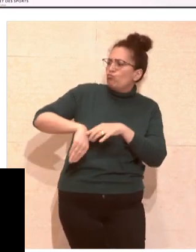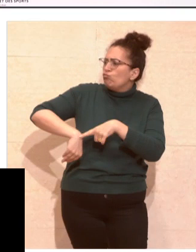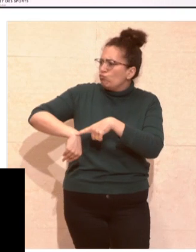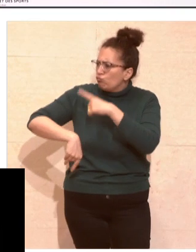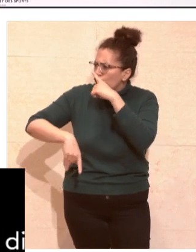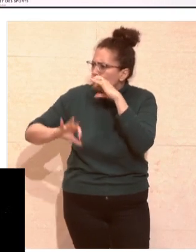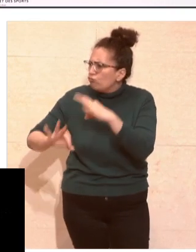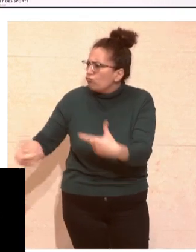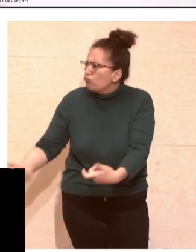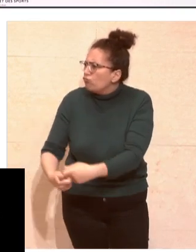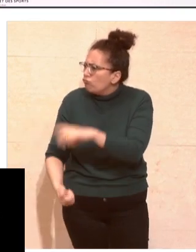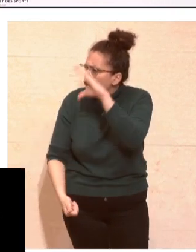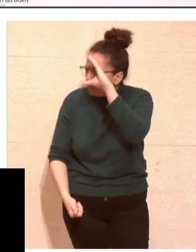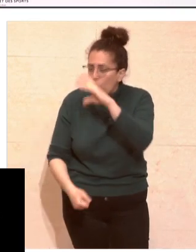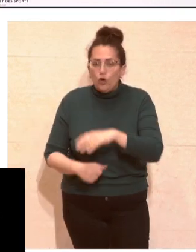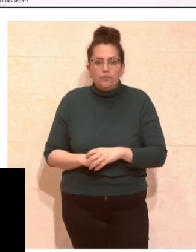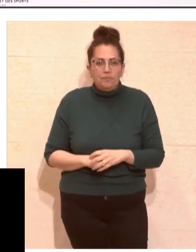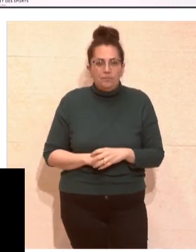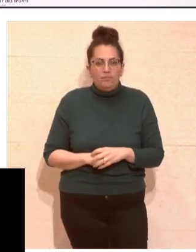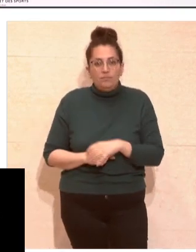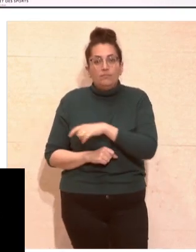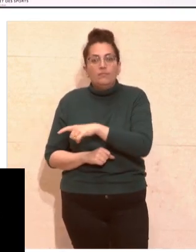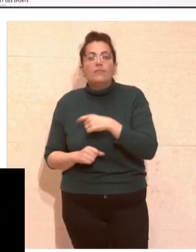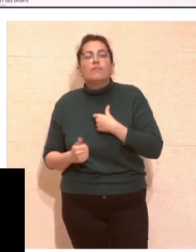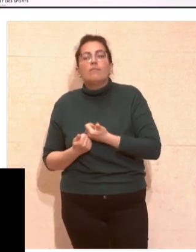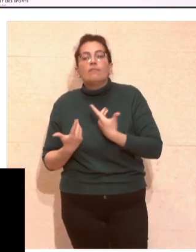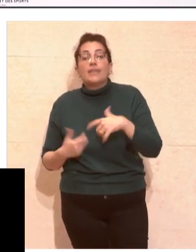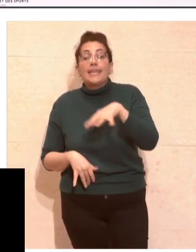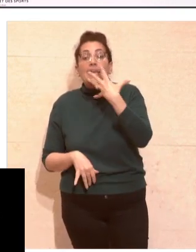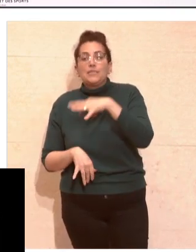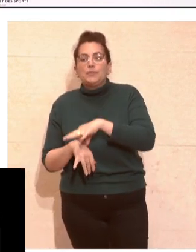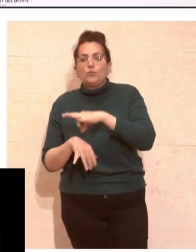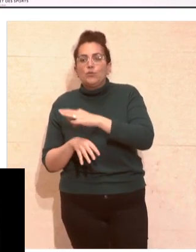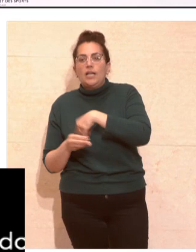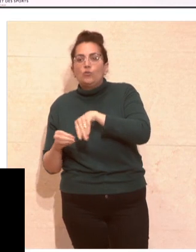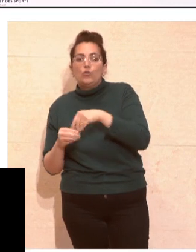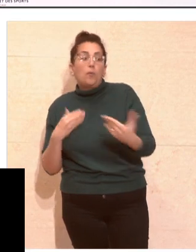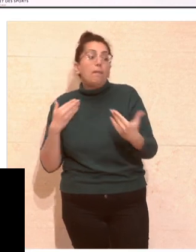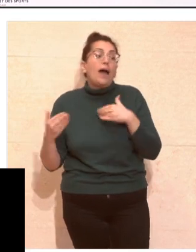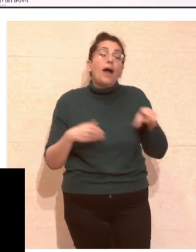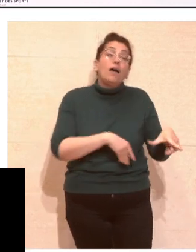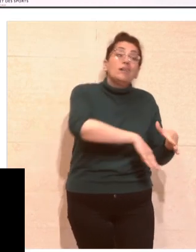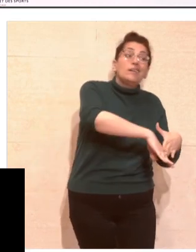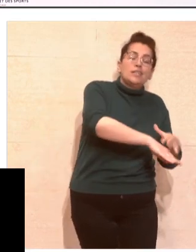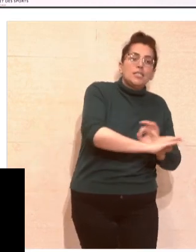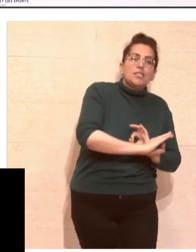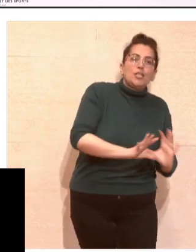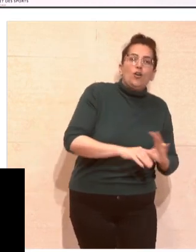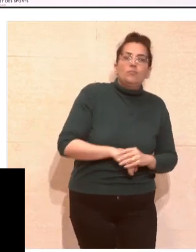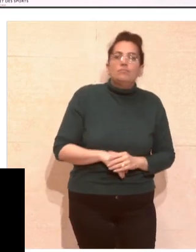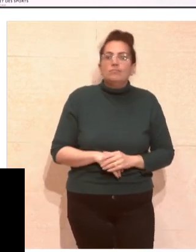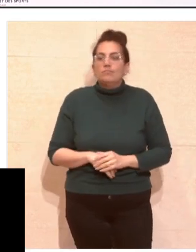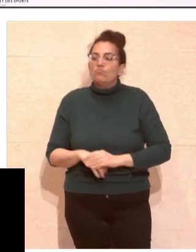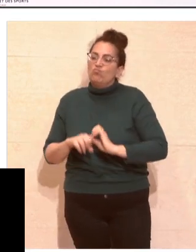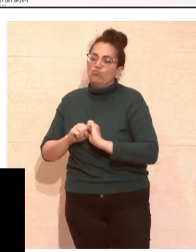voit que ceux qui ont cette règle-là dorment en moyenne 15 minutes de plus que ceux qui n'ont pas cette règle-là. Quand il y a une durée fixe des écrans,